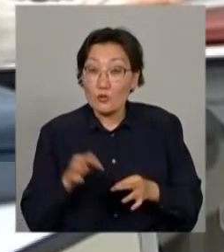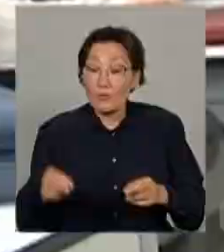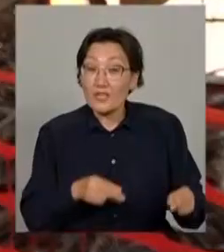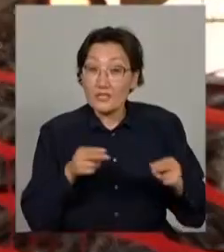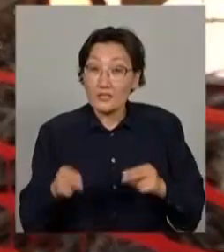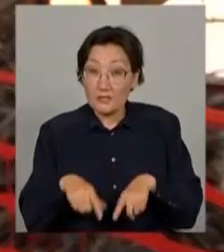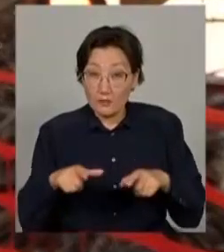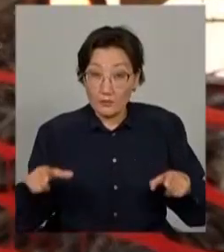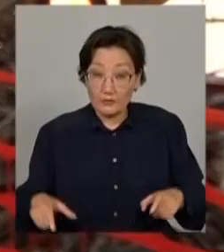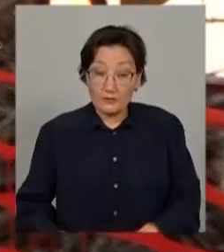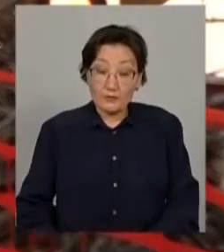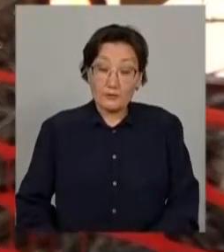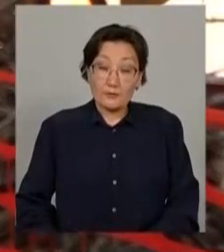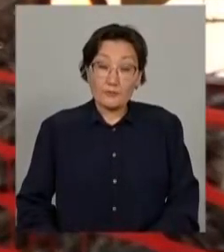келген.